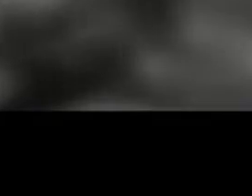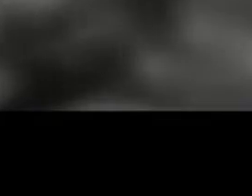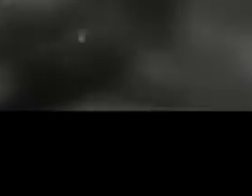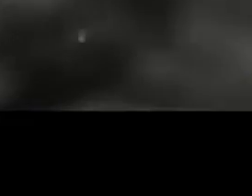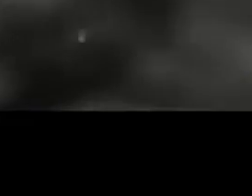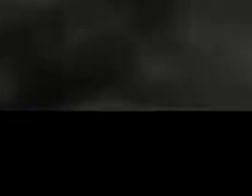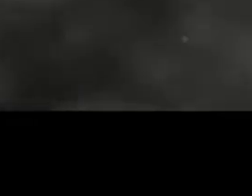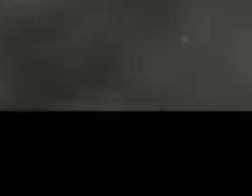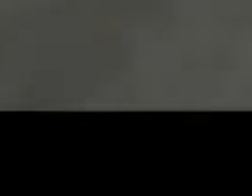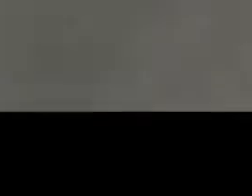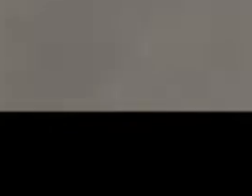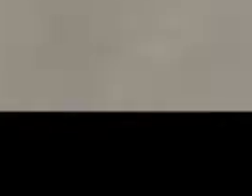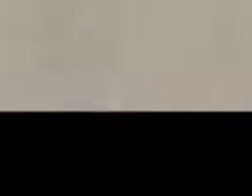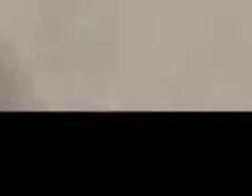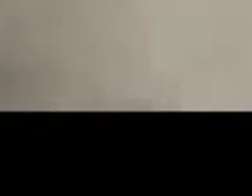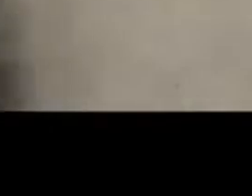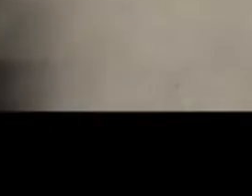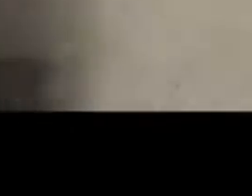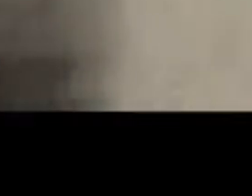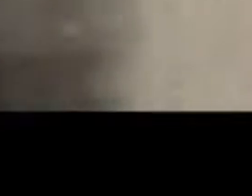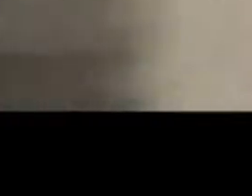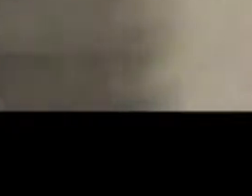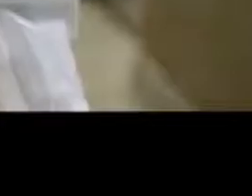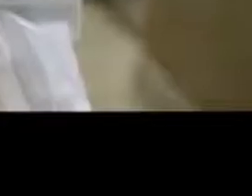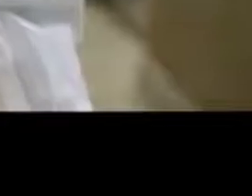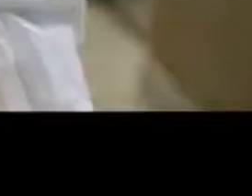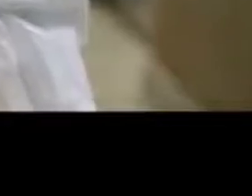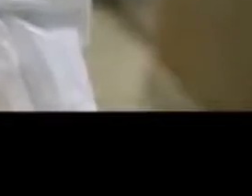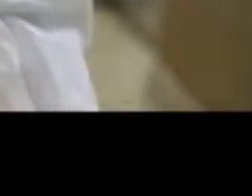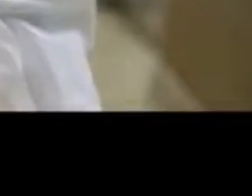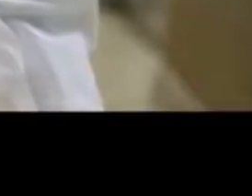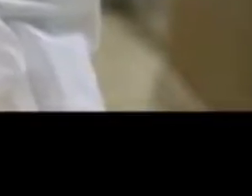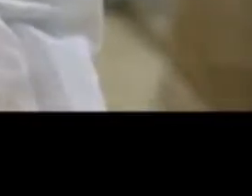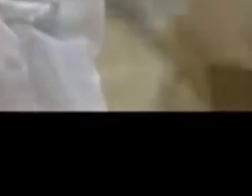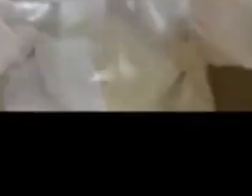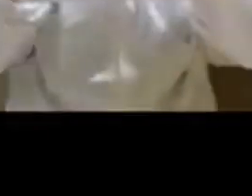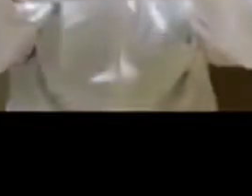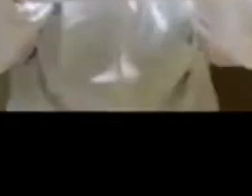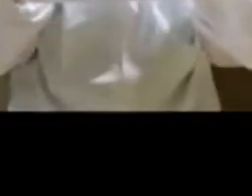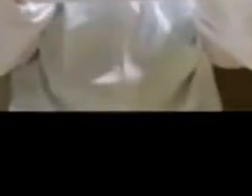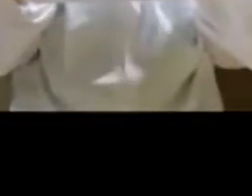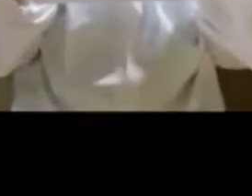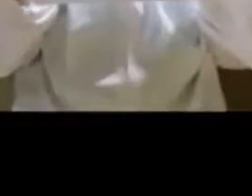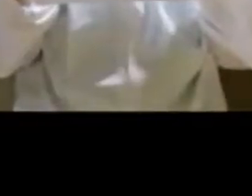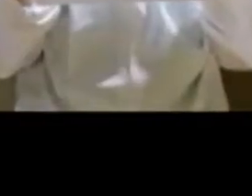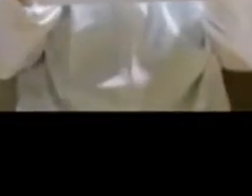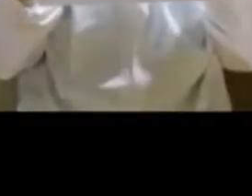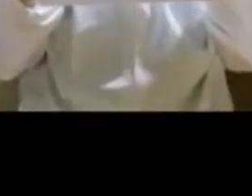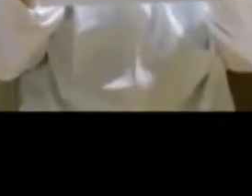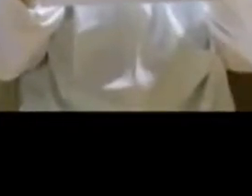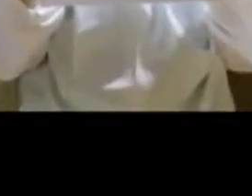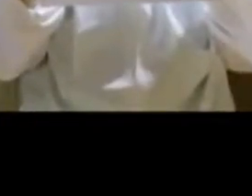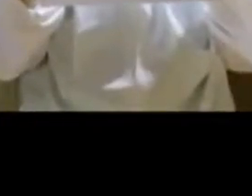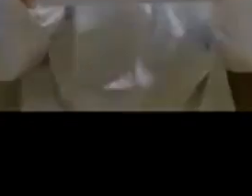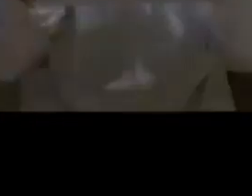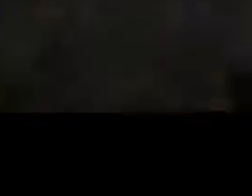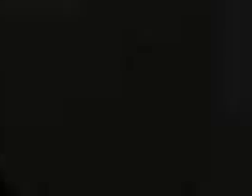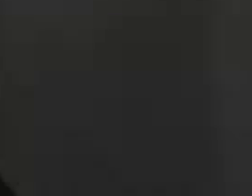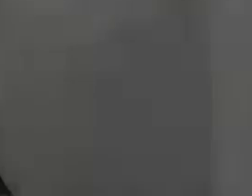diatur sungguh Elok jika kalian peduli atas nama kemanusiaan